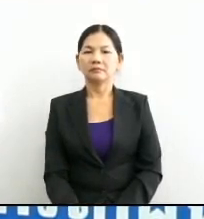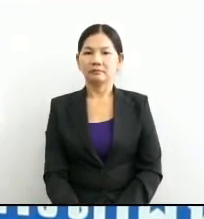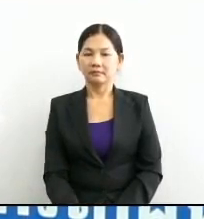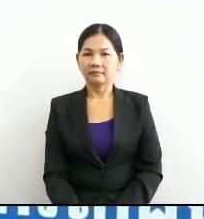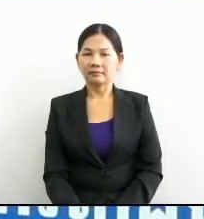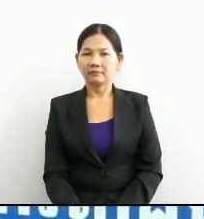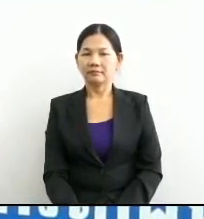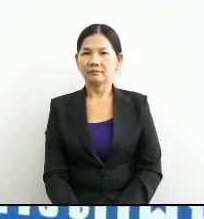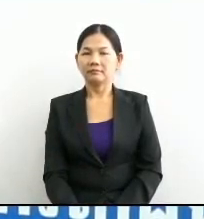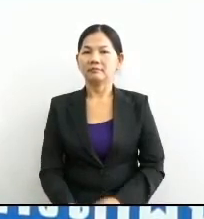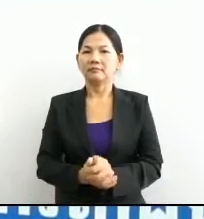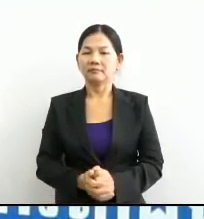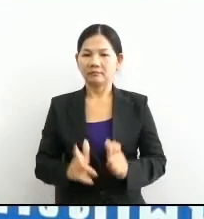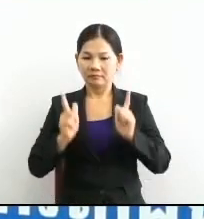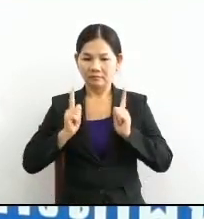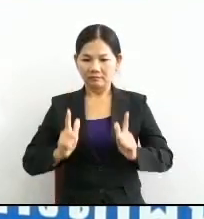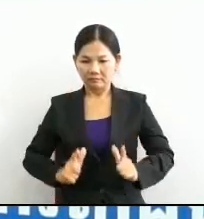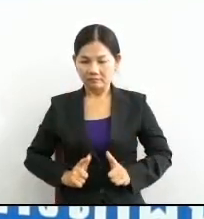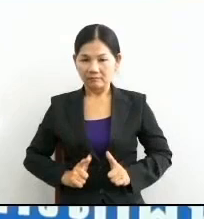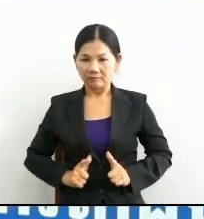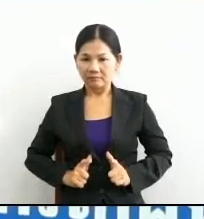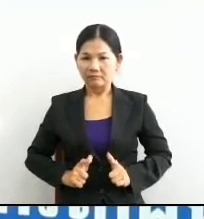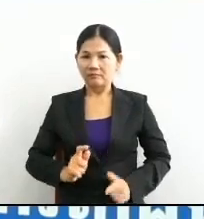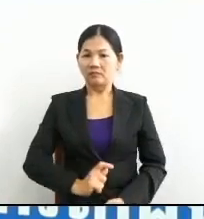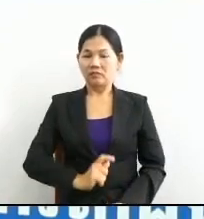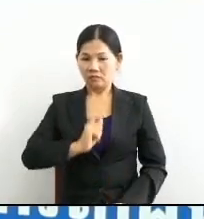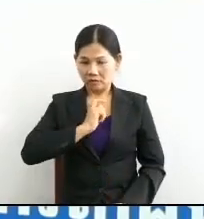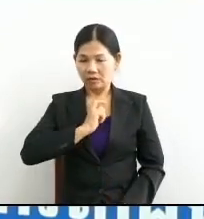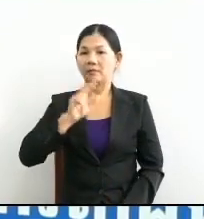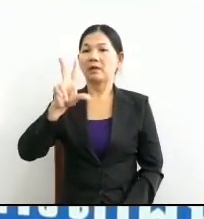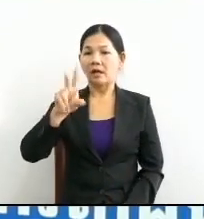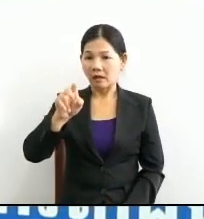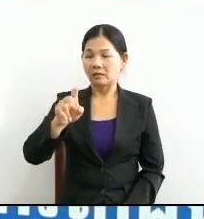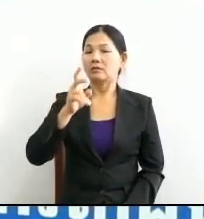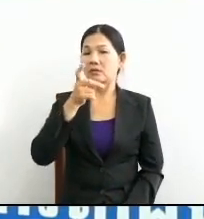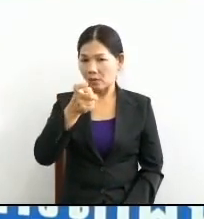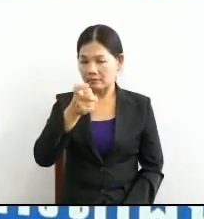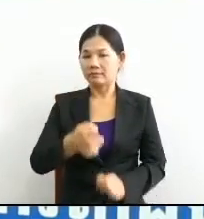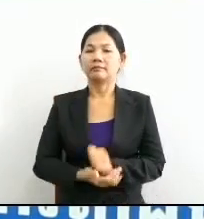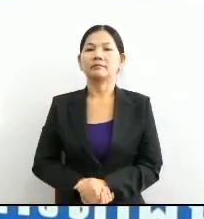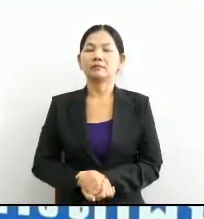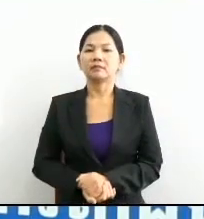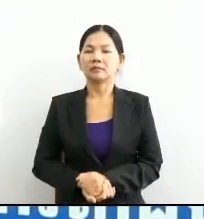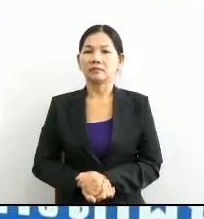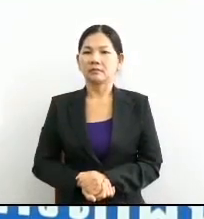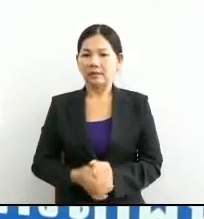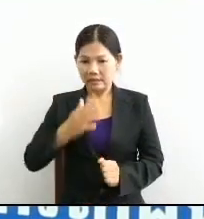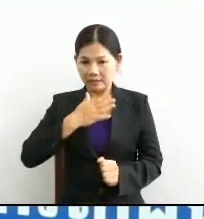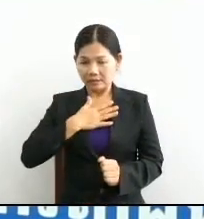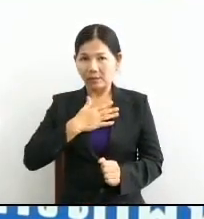nè nè miễn chỉ vật ruột nơi mình toàn sạp nè chân con ăn cho một cái củ ăn con sạp